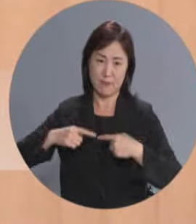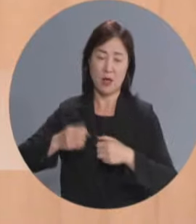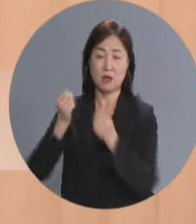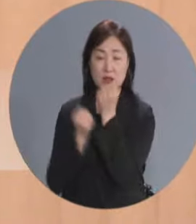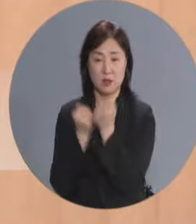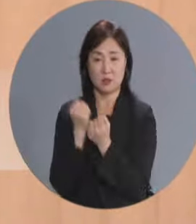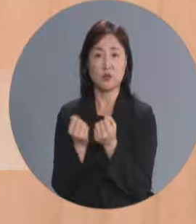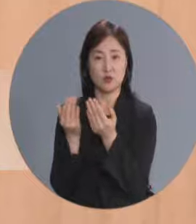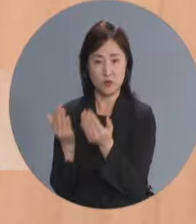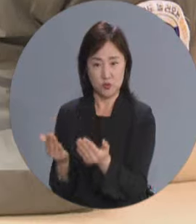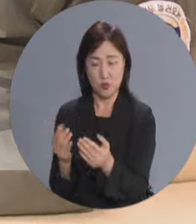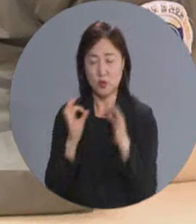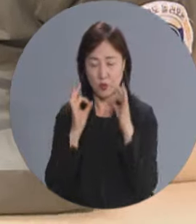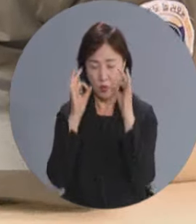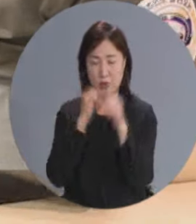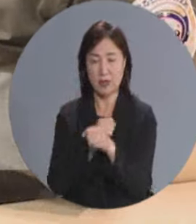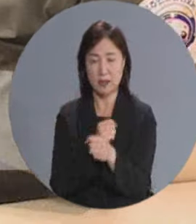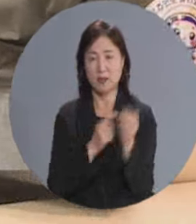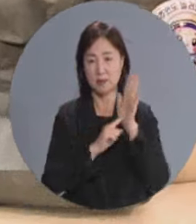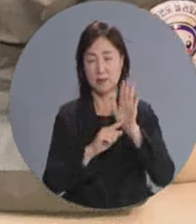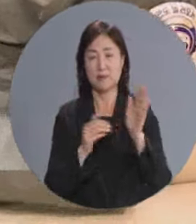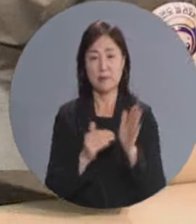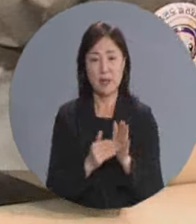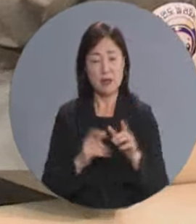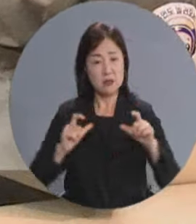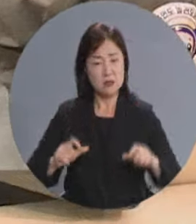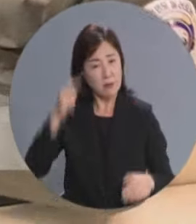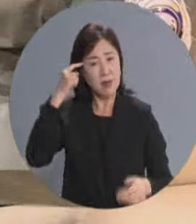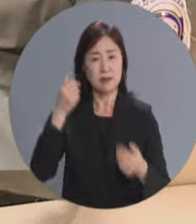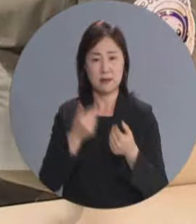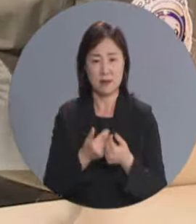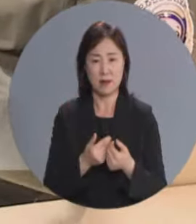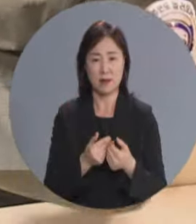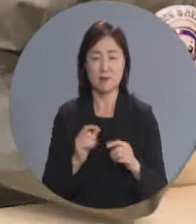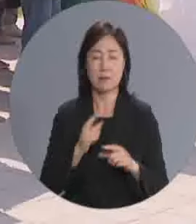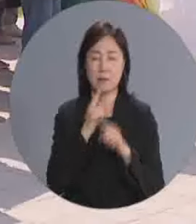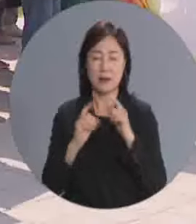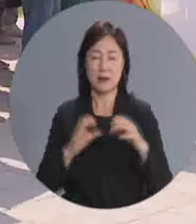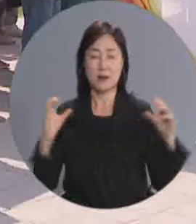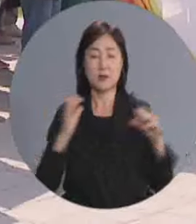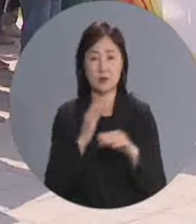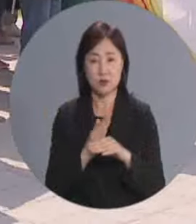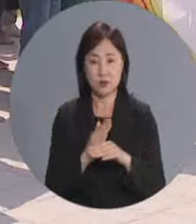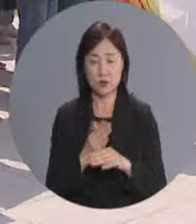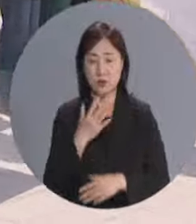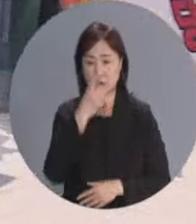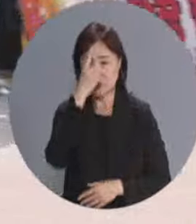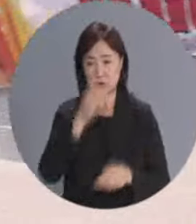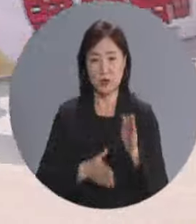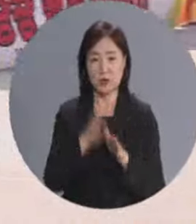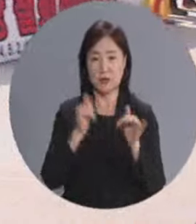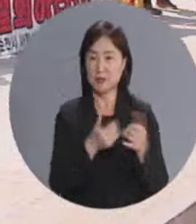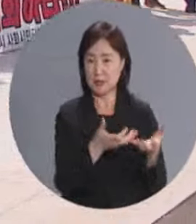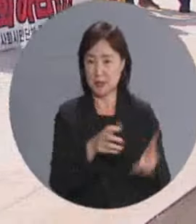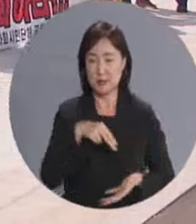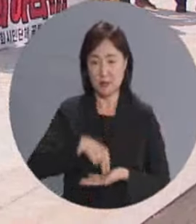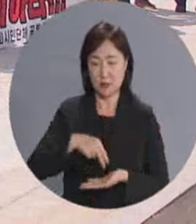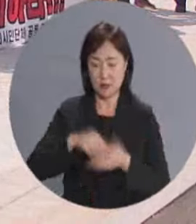참여하도록 설득하겠다는 방침이지만 지역의 반발은 커지고 있습니다 순천 시민사회단체는